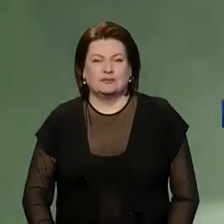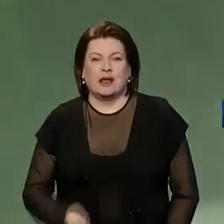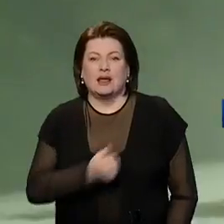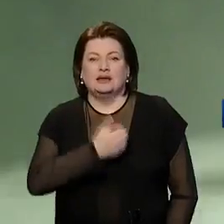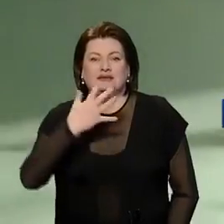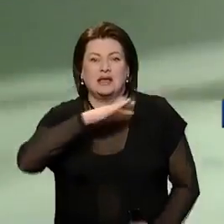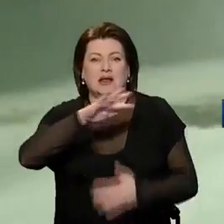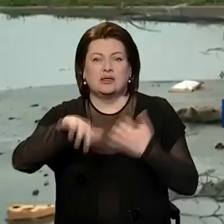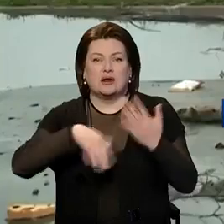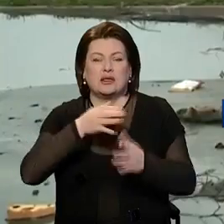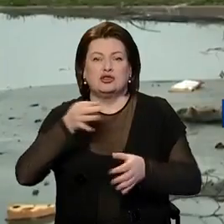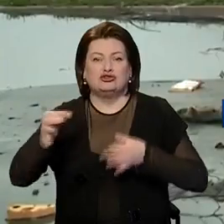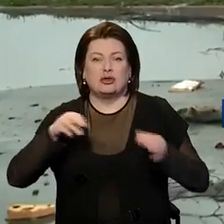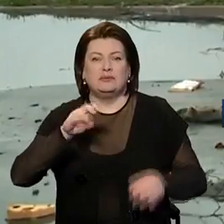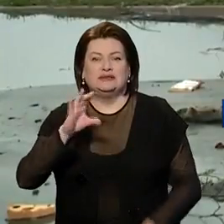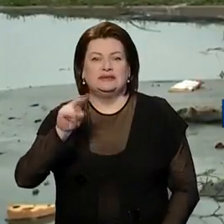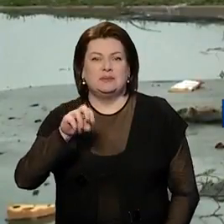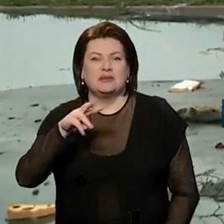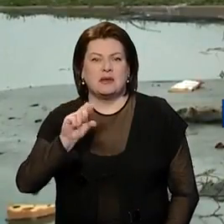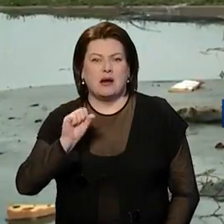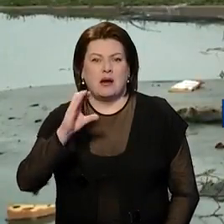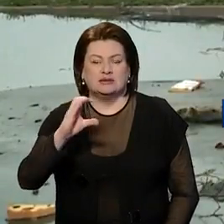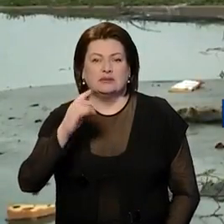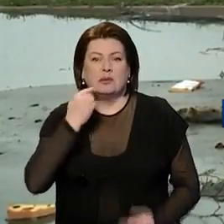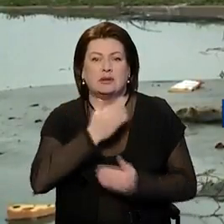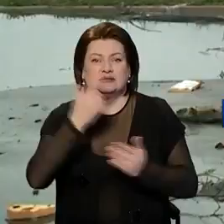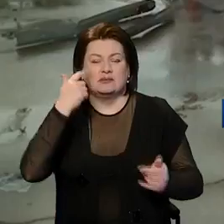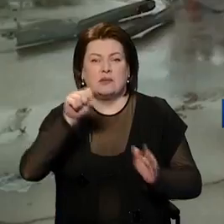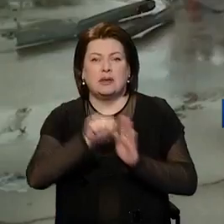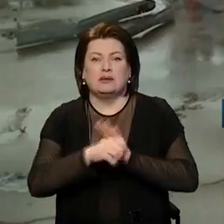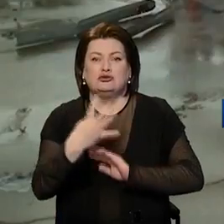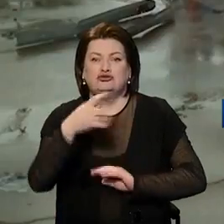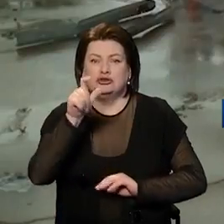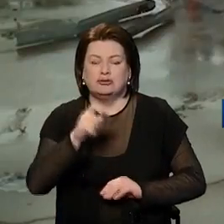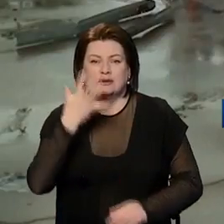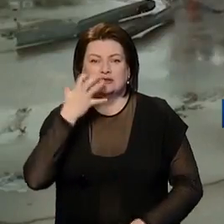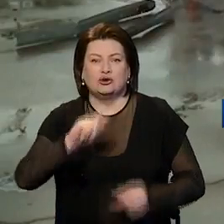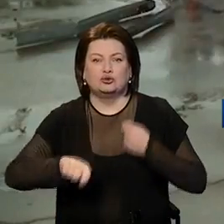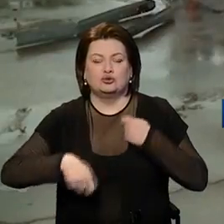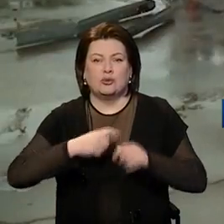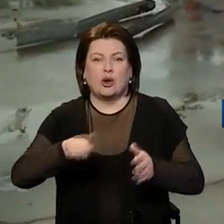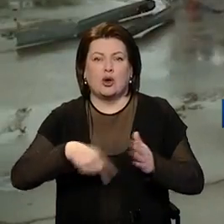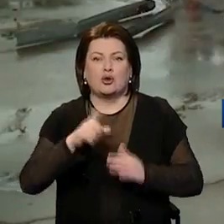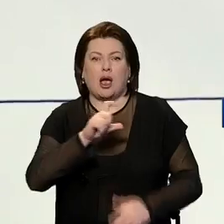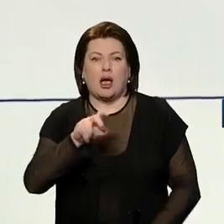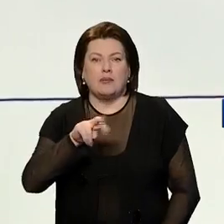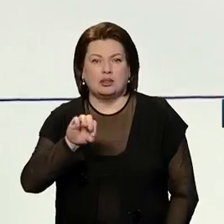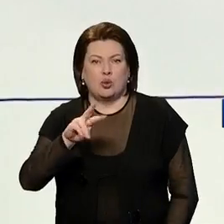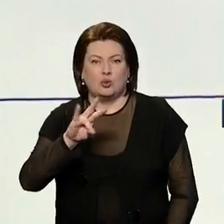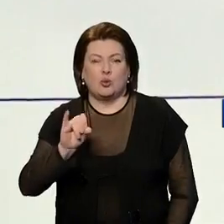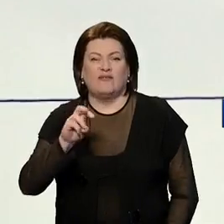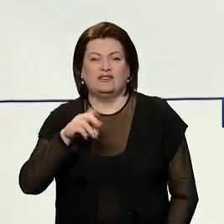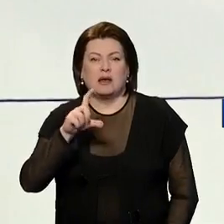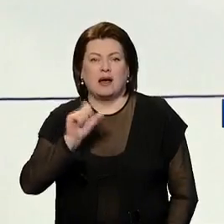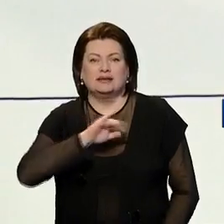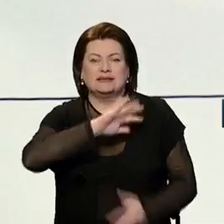Серия торнадо обрушилась на штаты Миссисипи и Техас. По последним данным, погибли 4 человека. Серьезный ущерб нанесен городу Хэмилтону. В Техасе